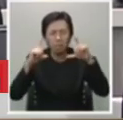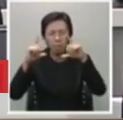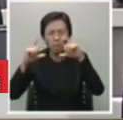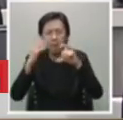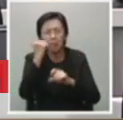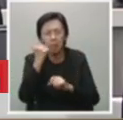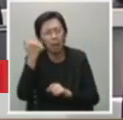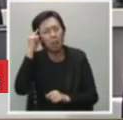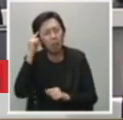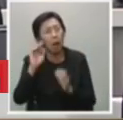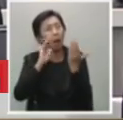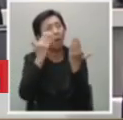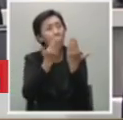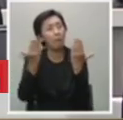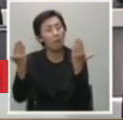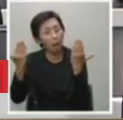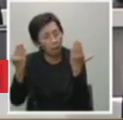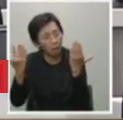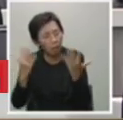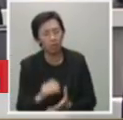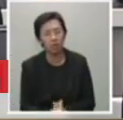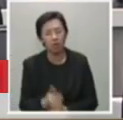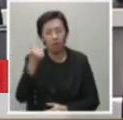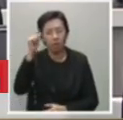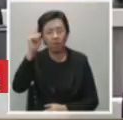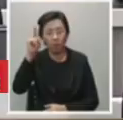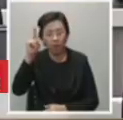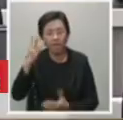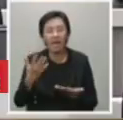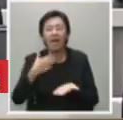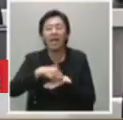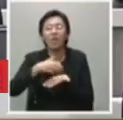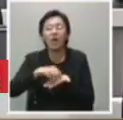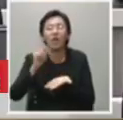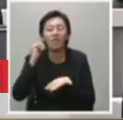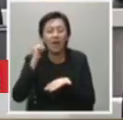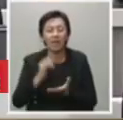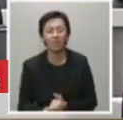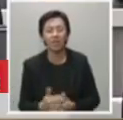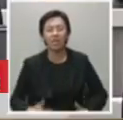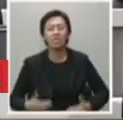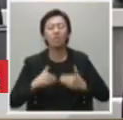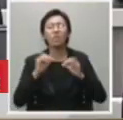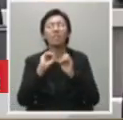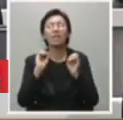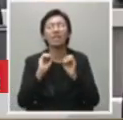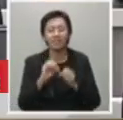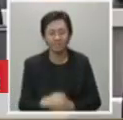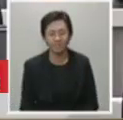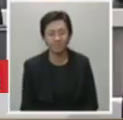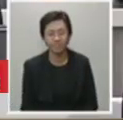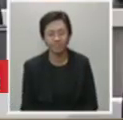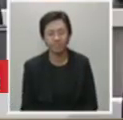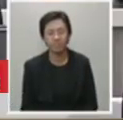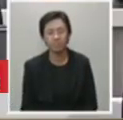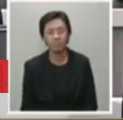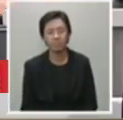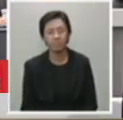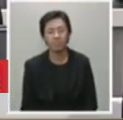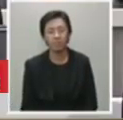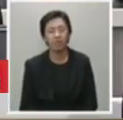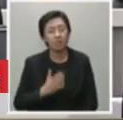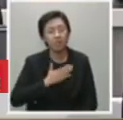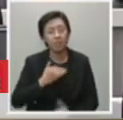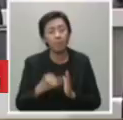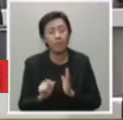จแต่ท่านประธานรู้ไหมครับ2วันท่านนายกครับนี่เป็นบรรยากาศเล่าให้ท่านฟังแล้วท่านชีวิตท่านอาจจะไม่เคยหรอกแต่ถามว่าผ